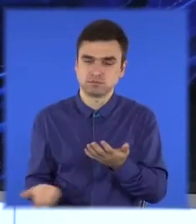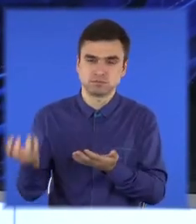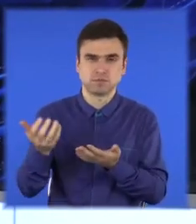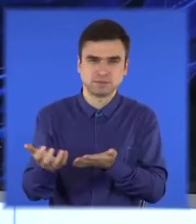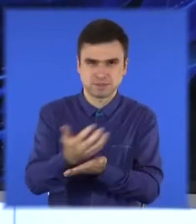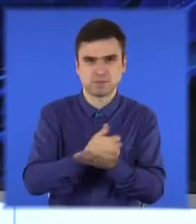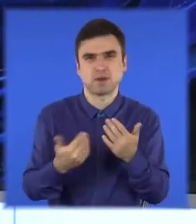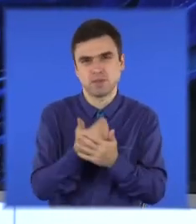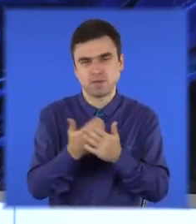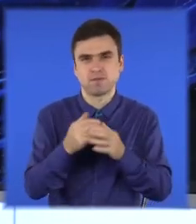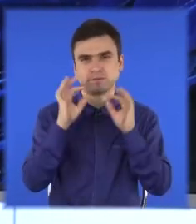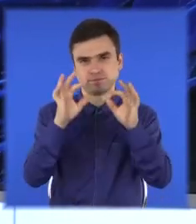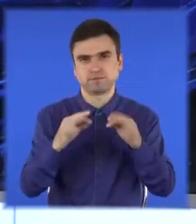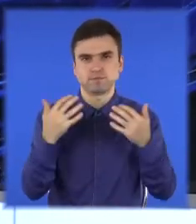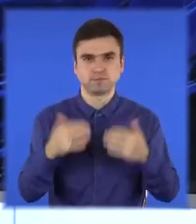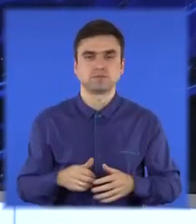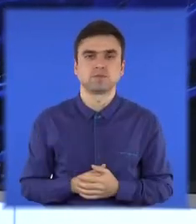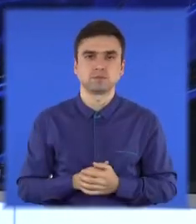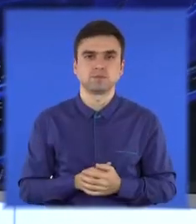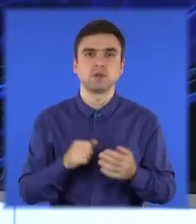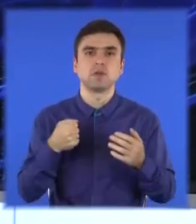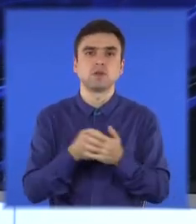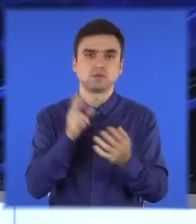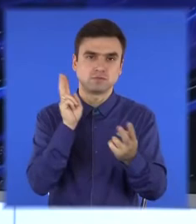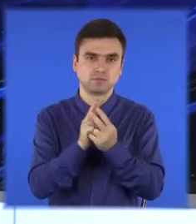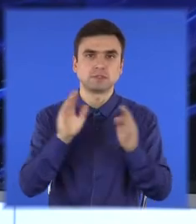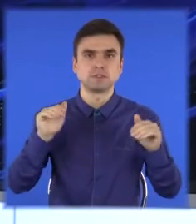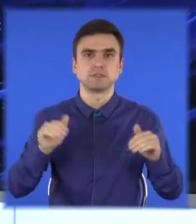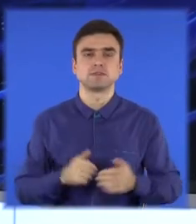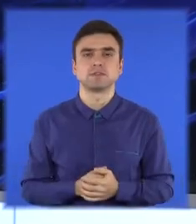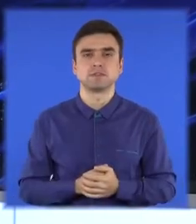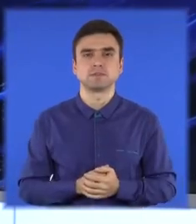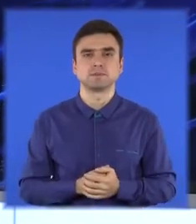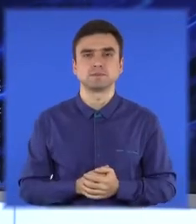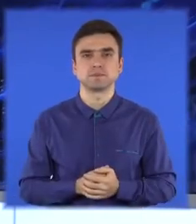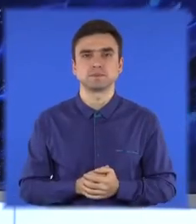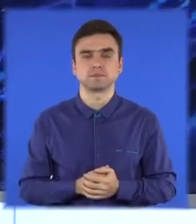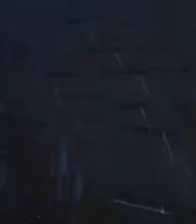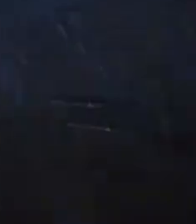У студії працювала Наталя Болдинська. Гарних вам новин і до зустрічі в ефірі.